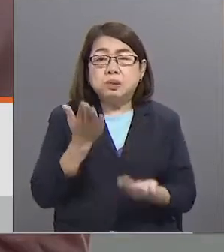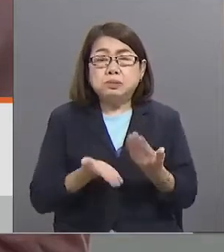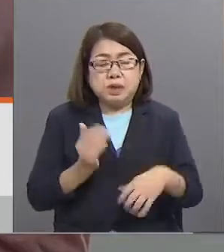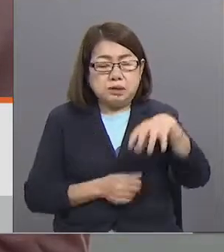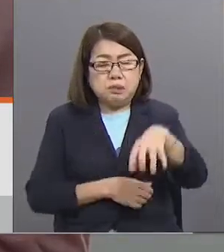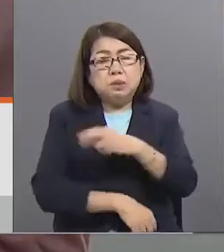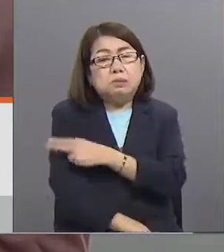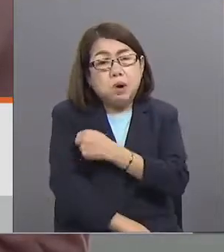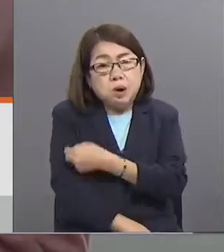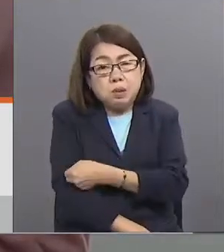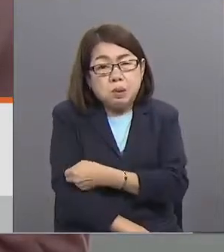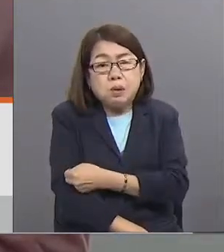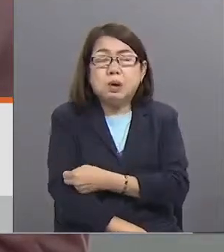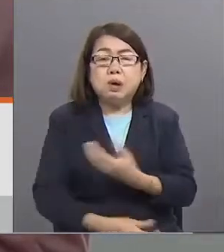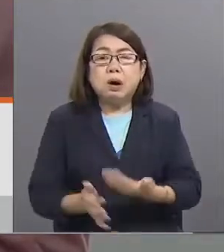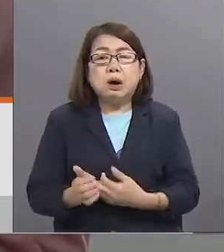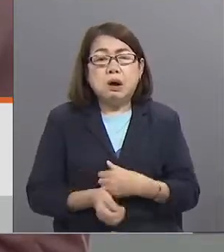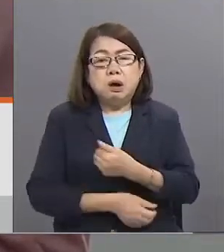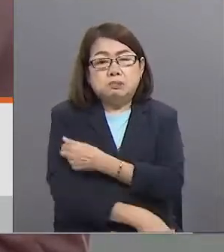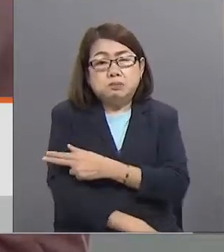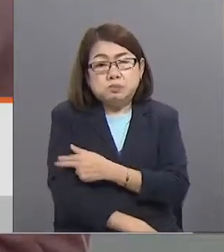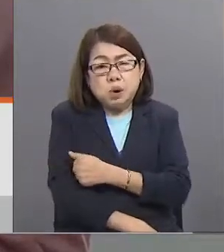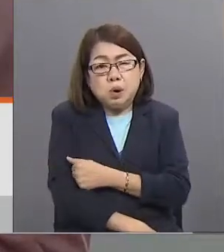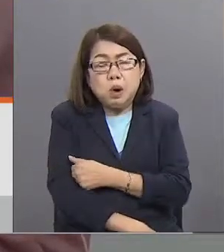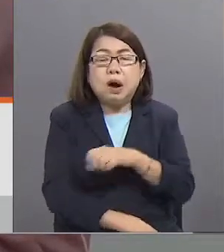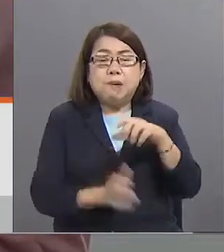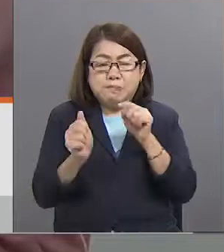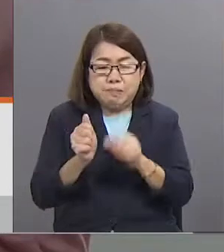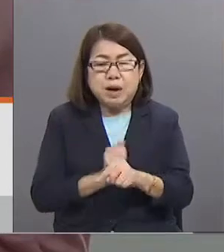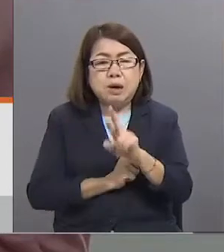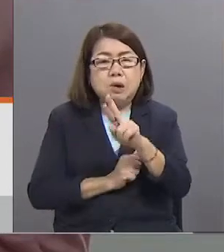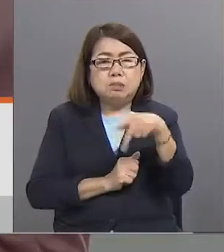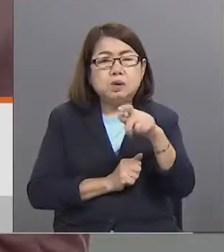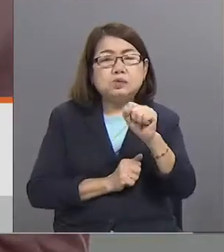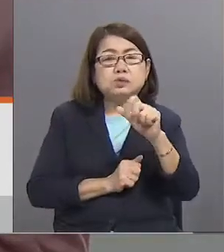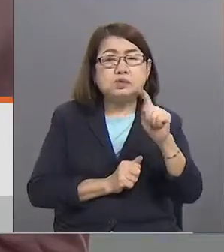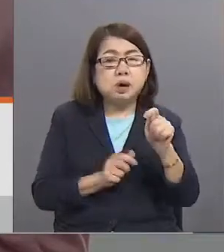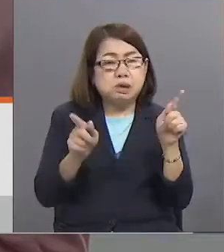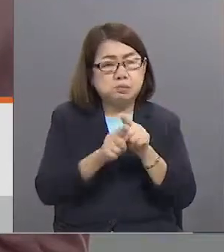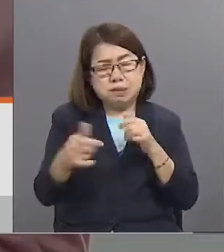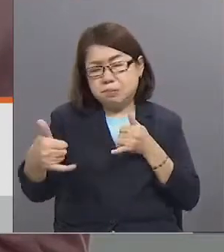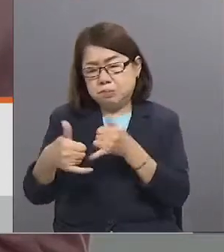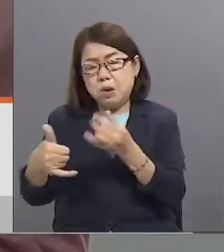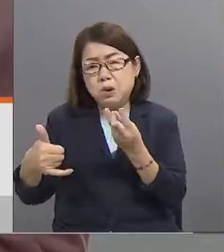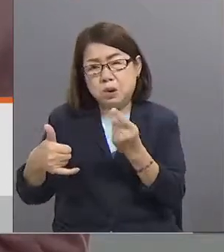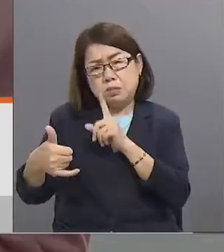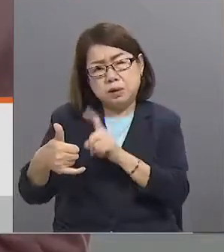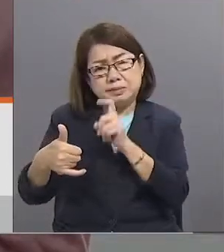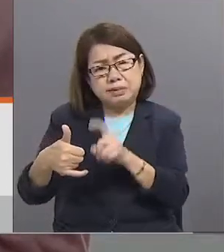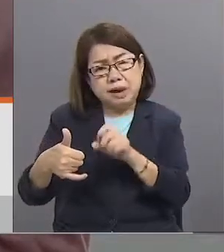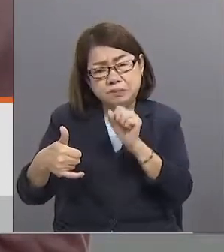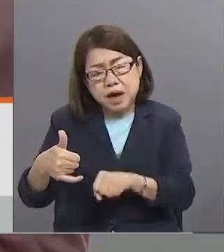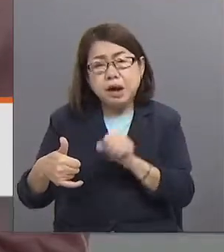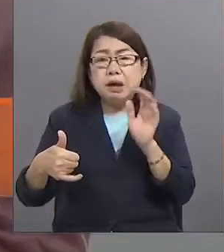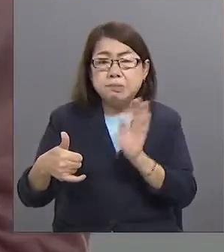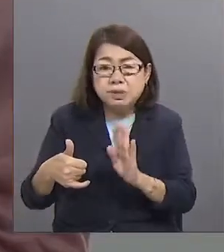าลของสำนักงานสาของสาธารณสุขอำเภอของรปสตเพื่อลงพื้นที่นะครับนะในการสอบสวนโรคนะครับว่าเป็นโรคนั้นไหมนะ